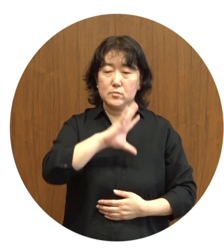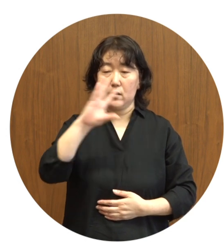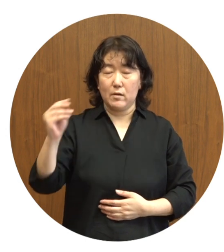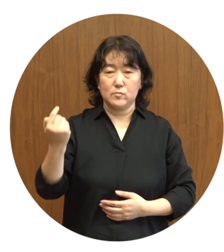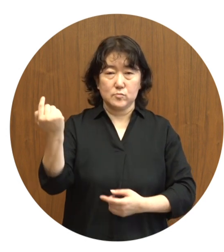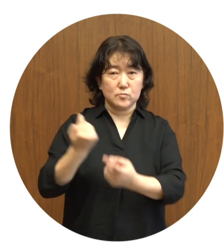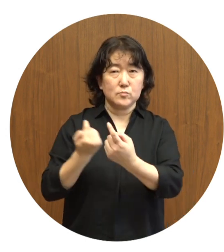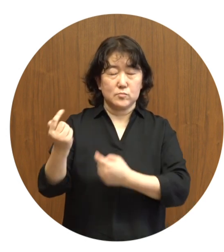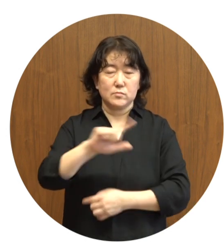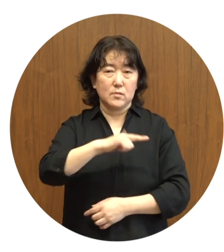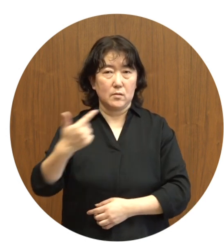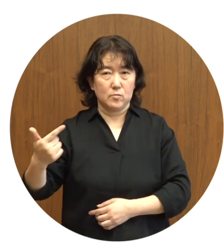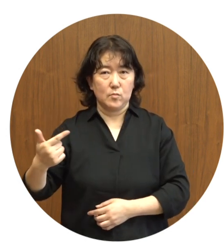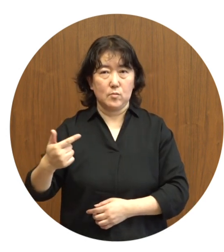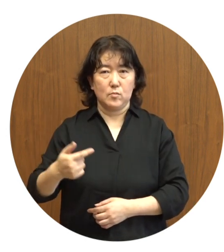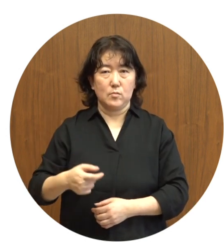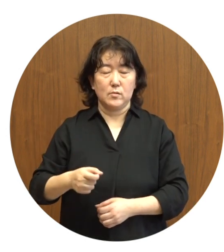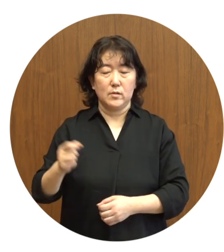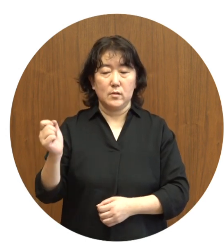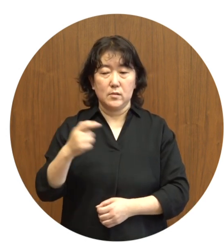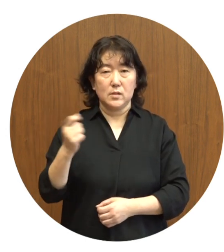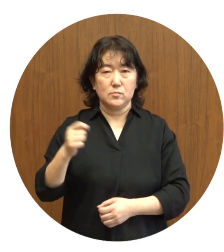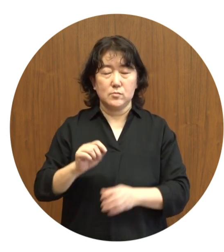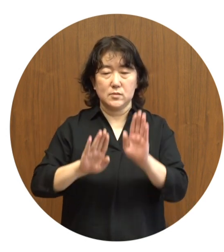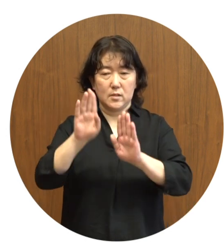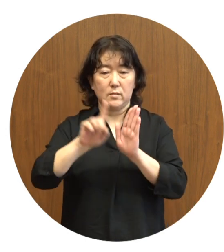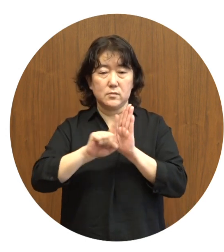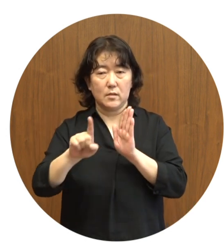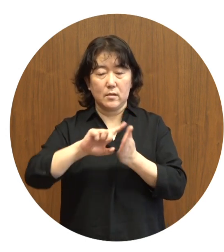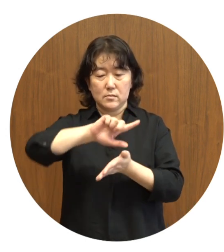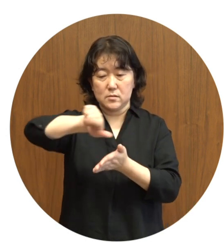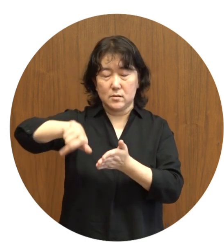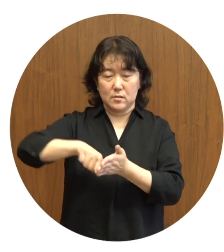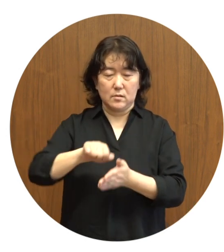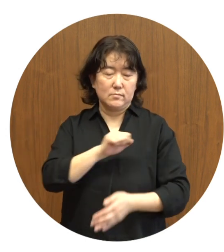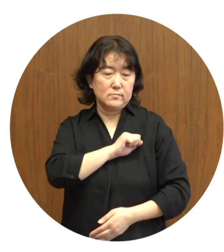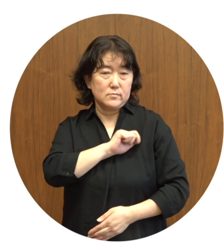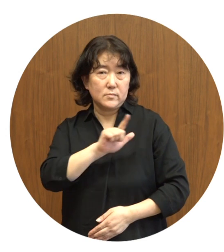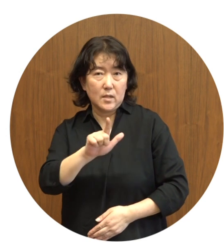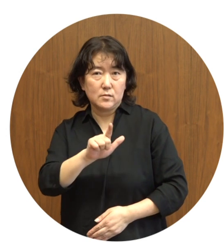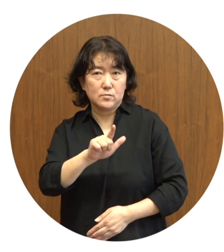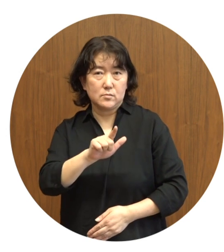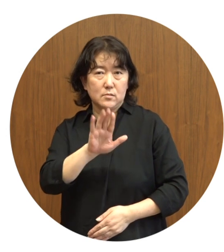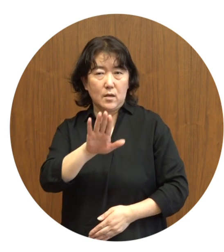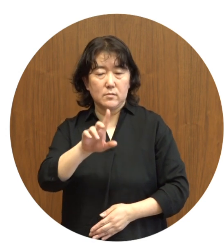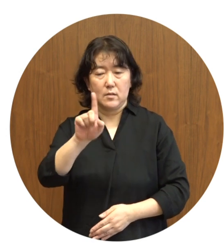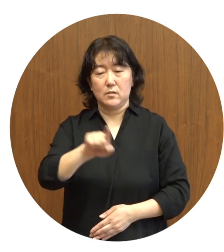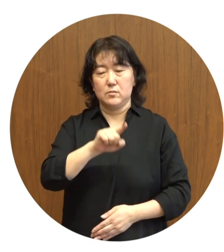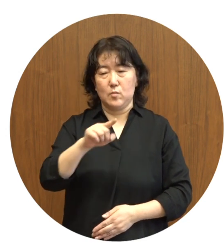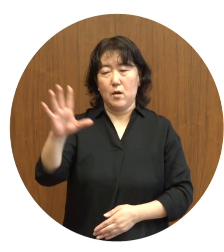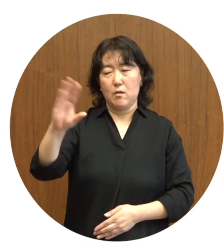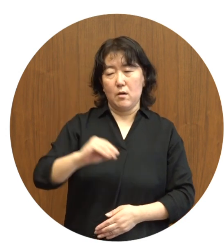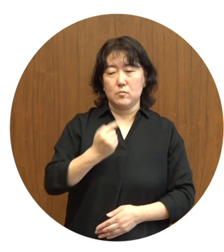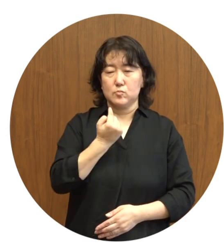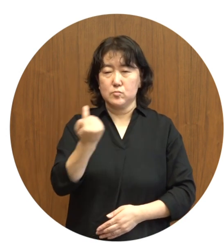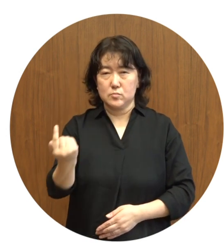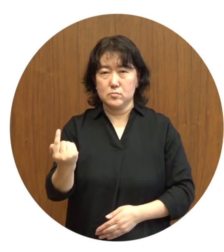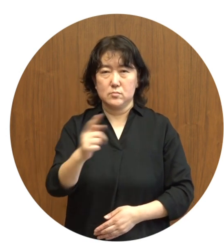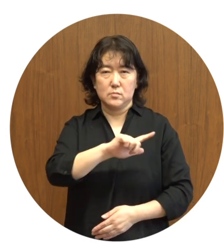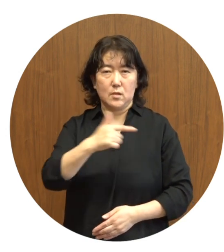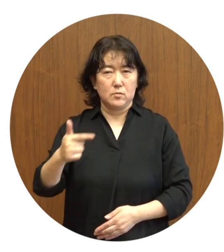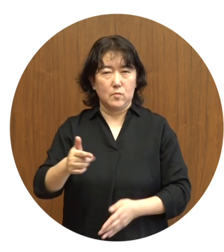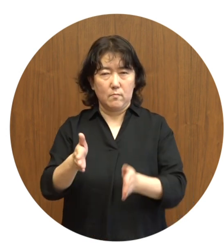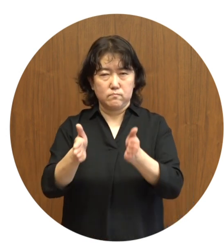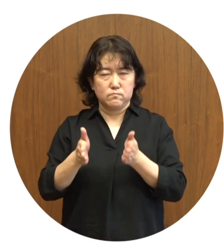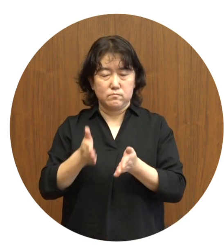。緊急事態宣言地域との往来や発熱等の症状がある方の帰省や移動はお